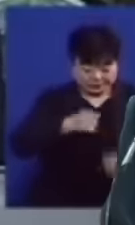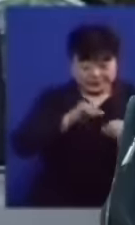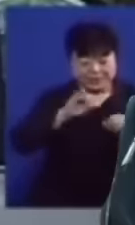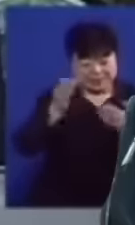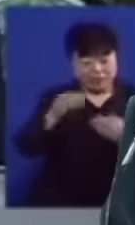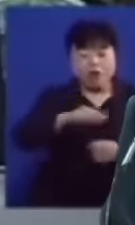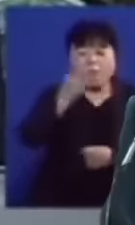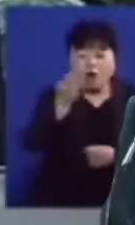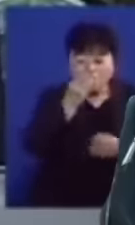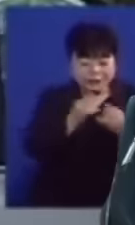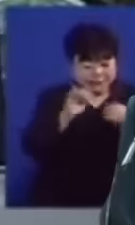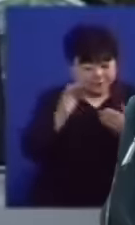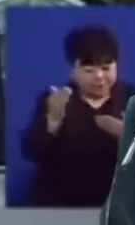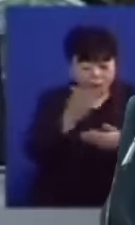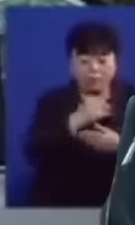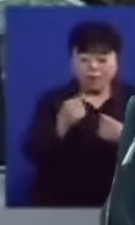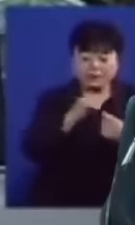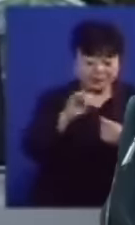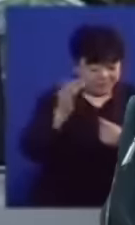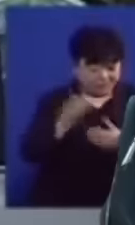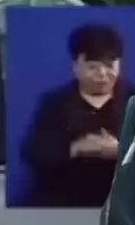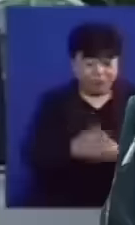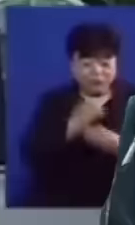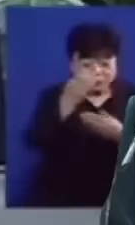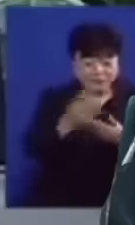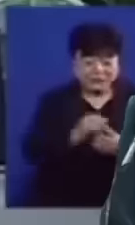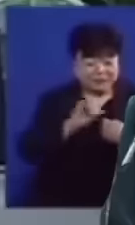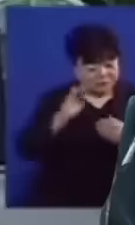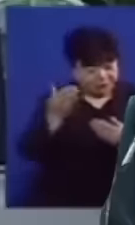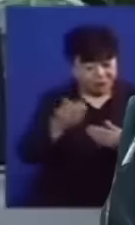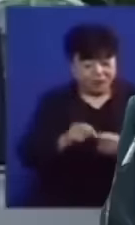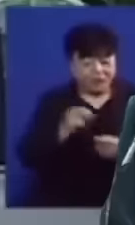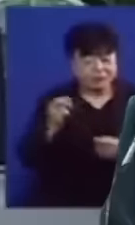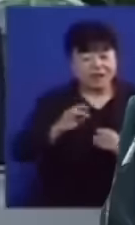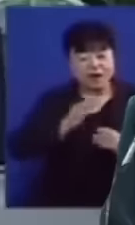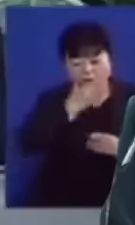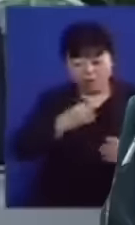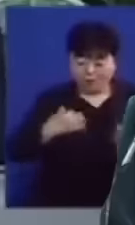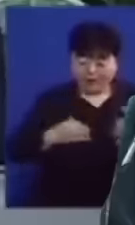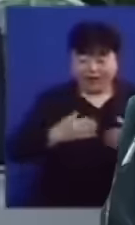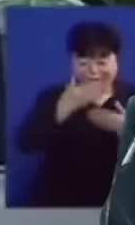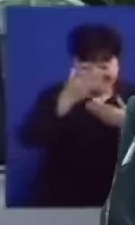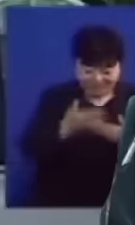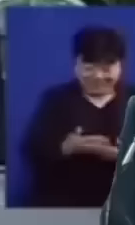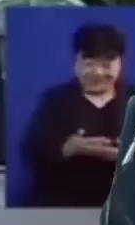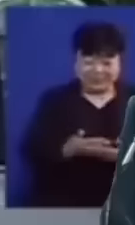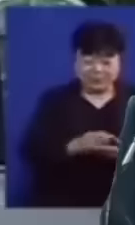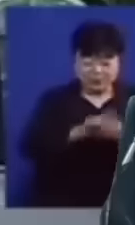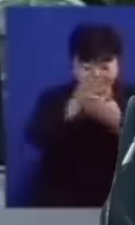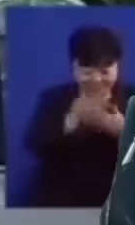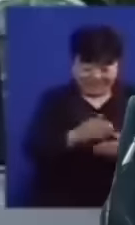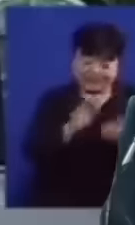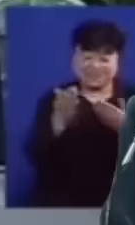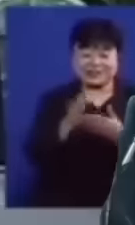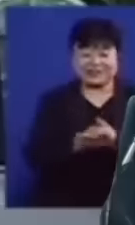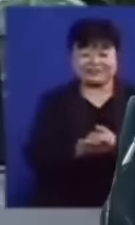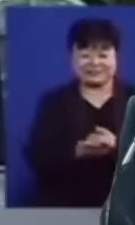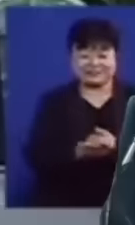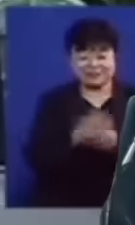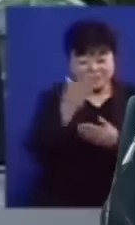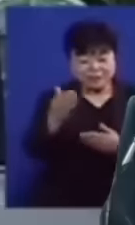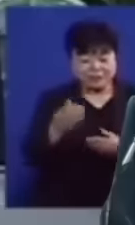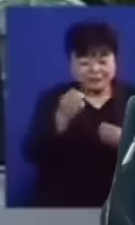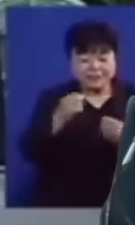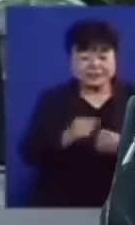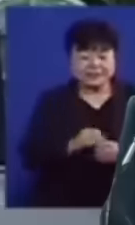사람, 거룩한 사람, 건강한 사람, 축복받은 사람, 영생복락을 얻은 사람으로 변화된 것입니다. 여러분,